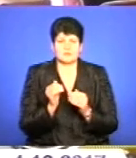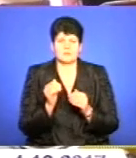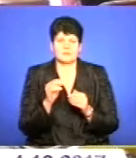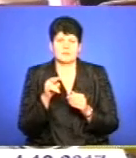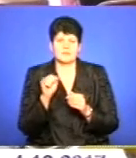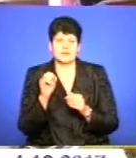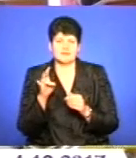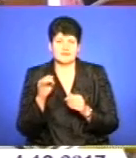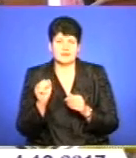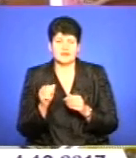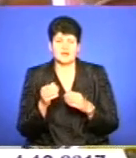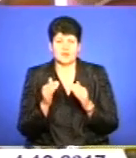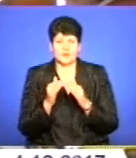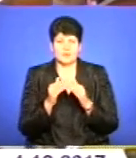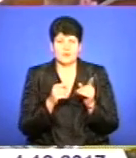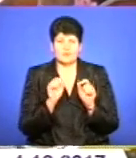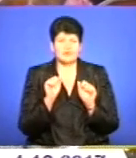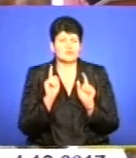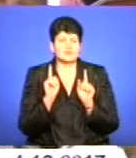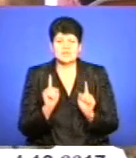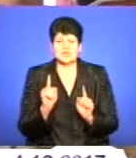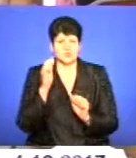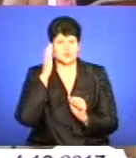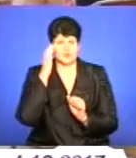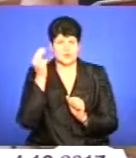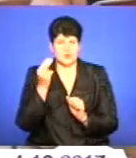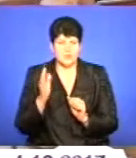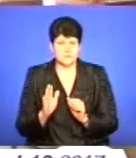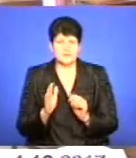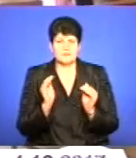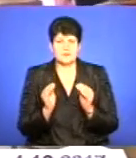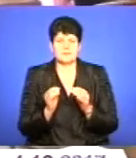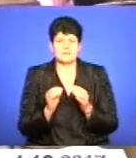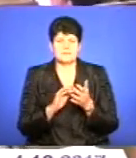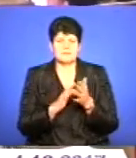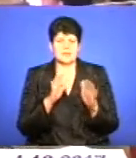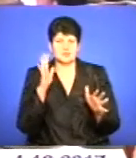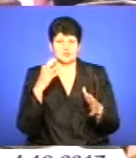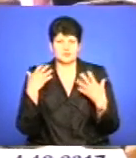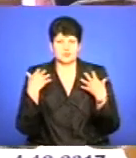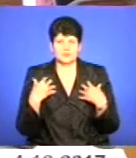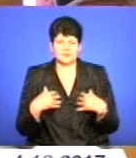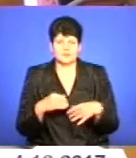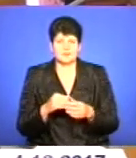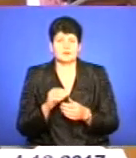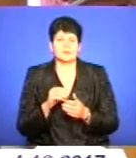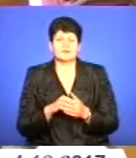Это бомбейская кошка, она может быть только черного окраса, имеет очень такую блестящую шубку, как